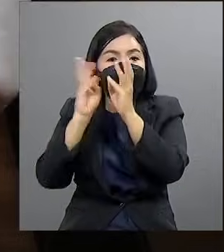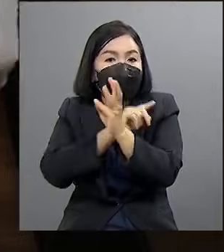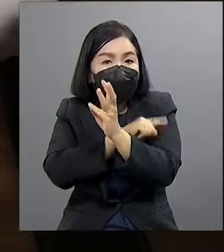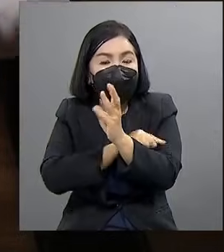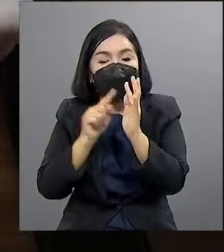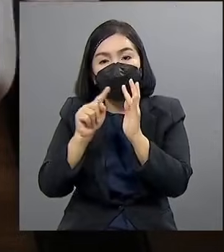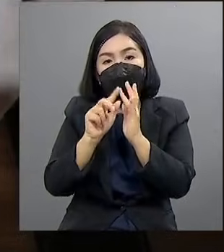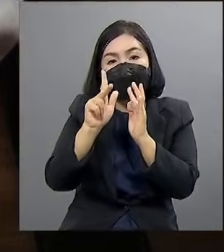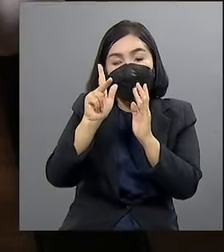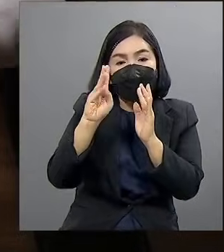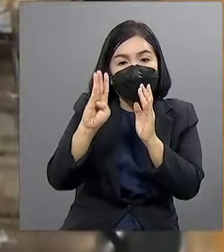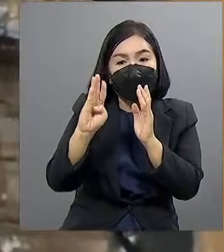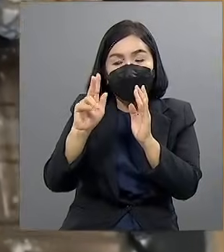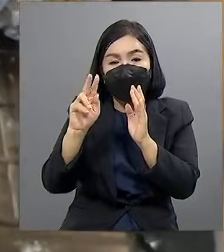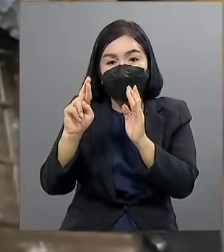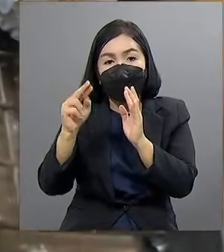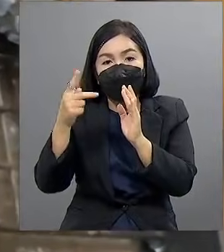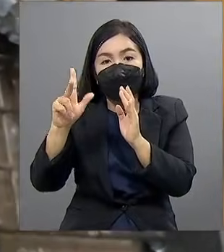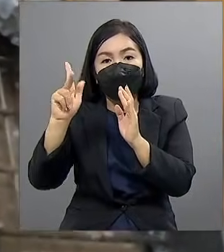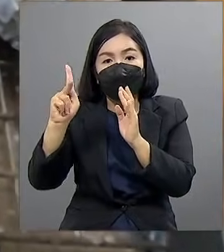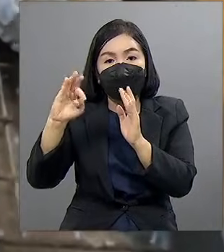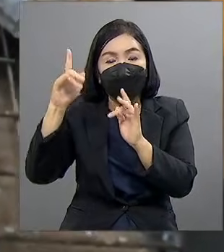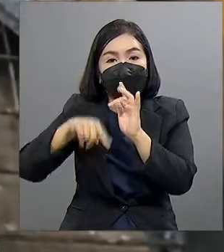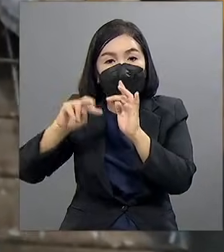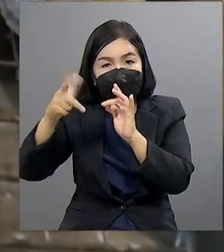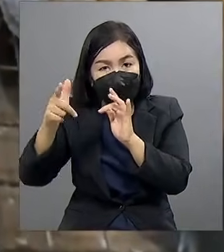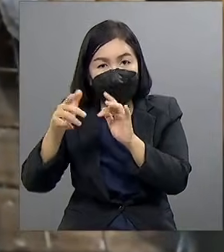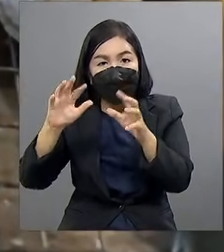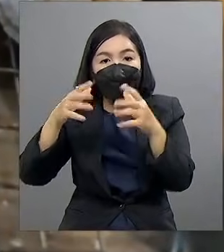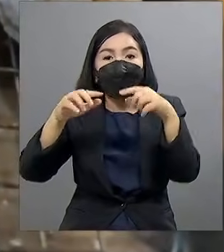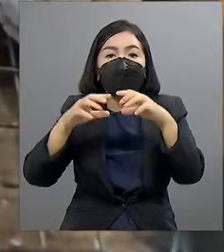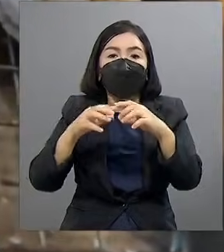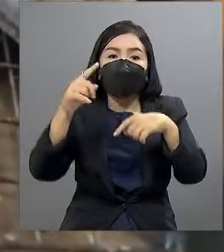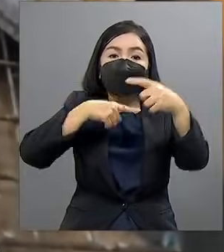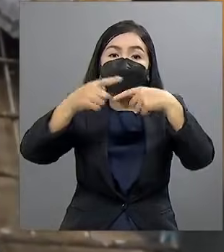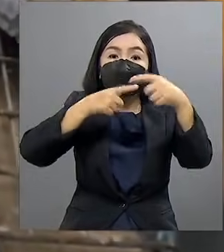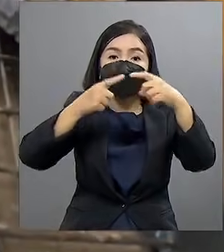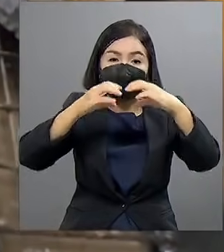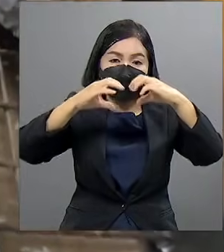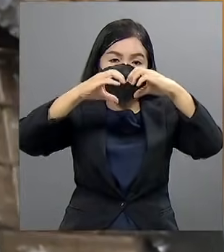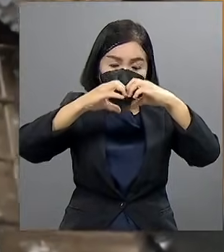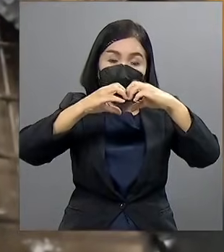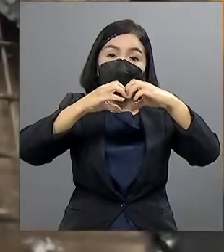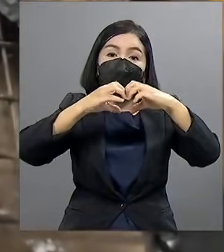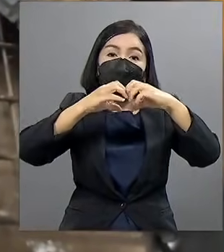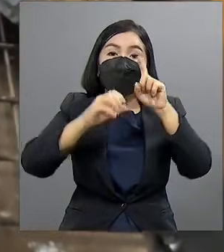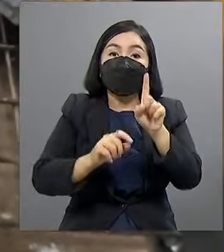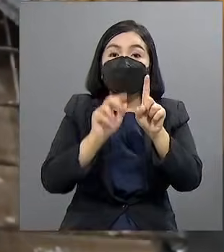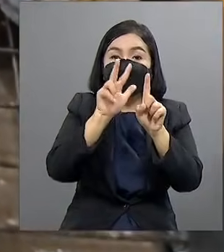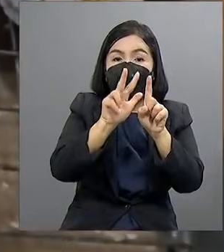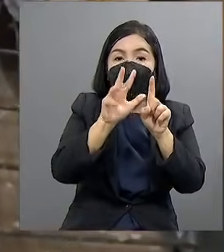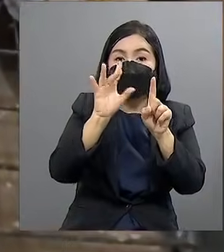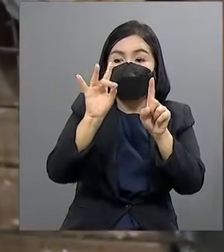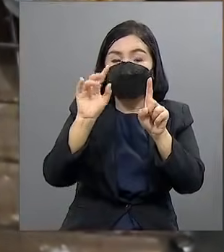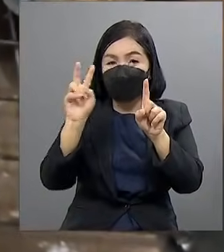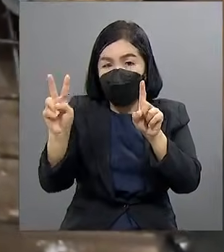าคลุกก่อนที่จะอบนะครับแล้วก็กล่องหัวใจนัมเบอร์1382นะครับอันนี้จะเป็นขนาด300มิลลิลิตรนะครับ